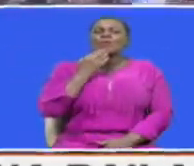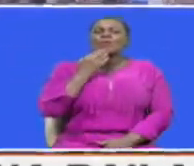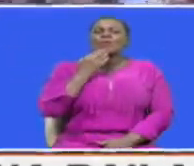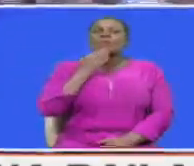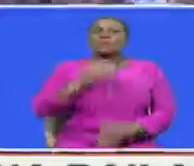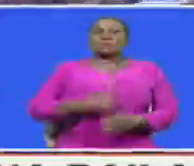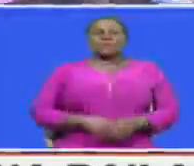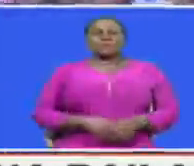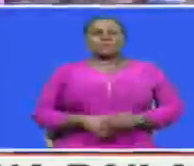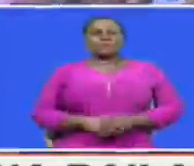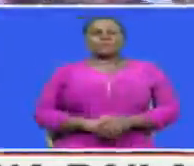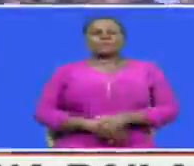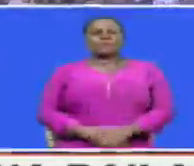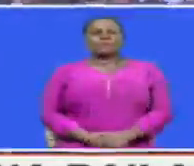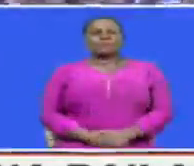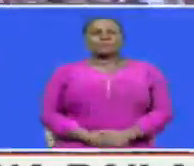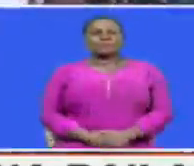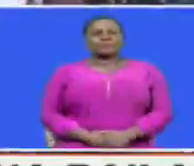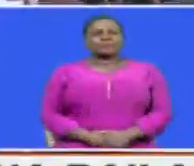zilikabana koo.